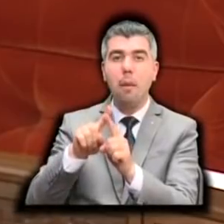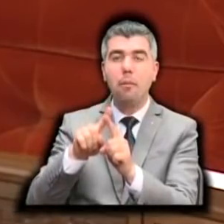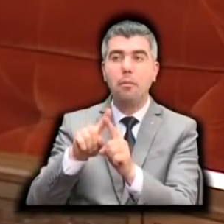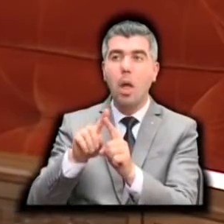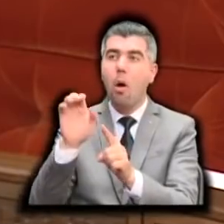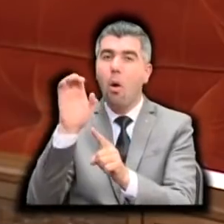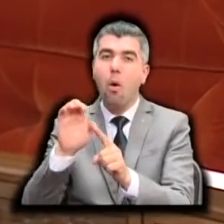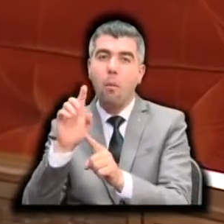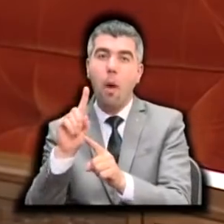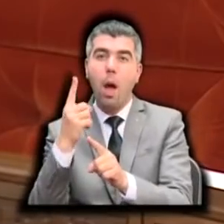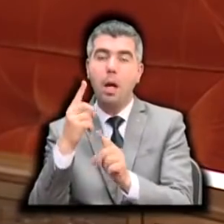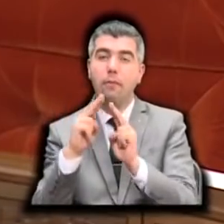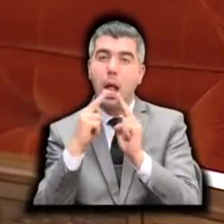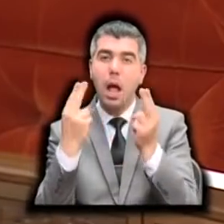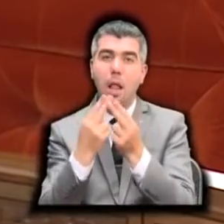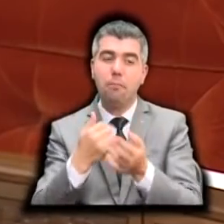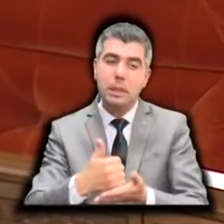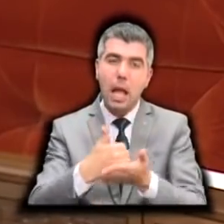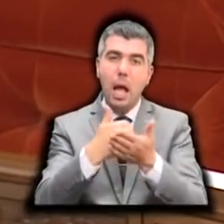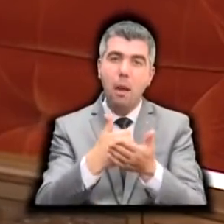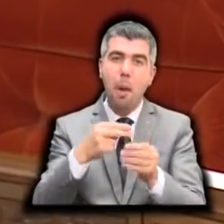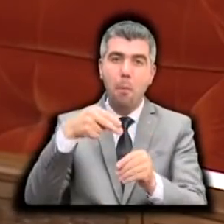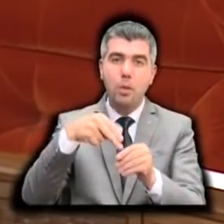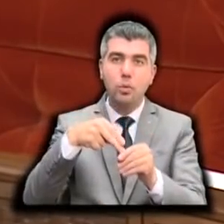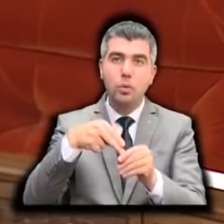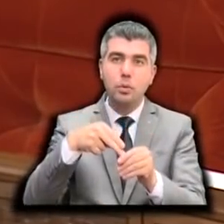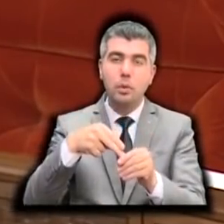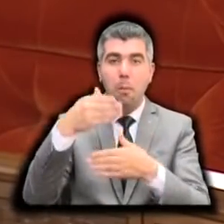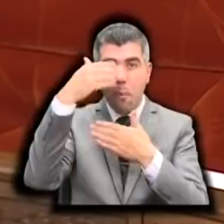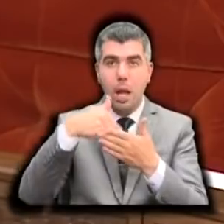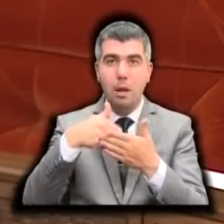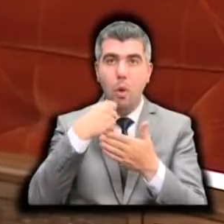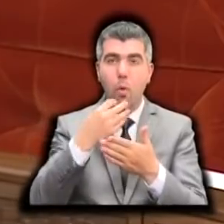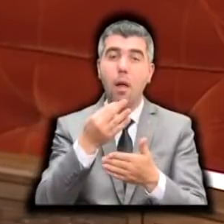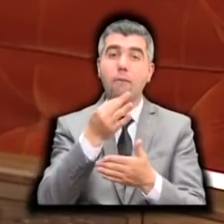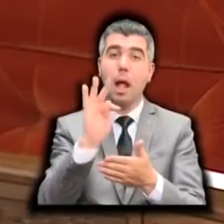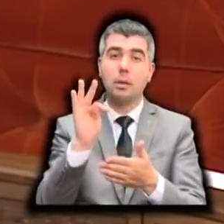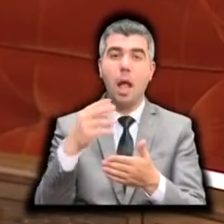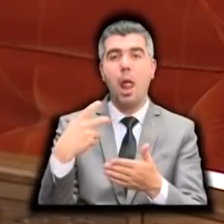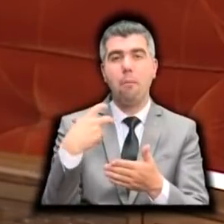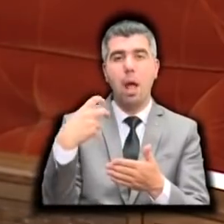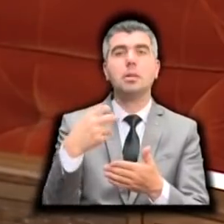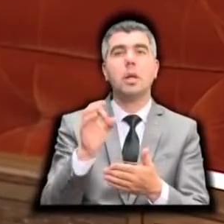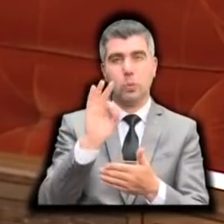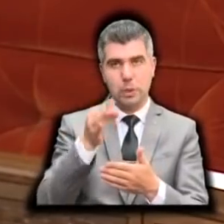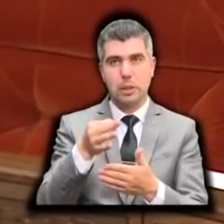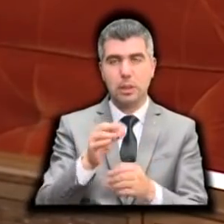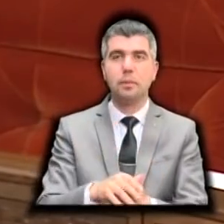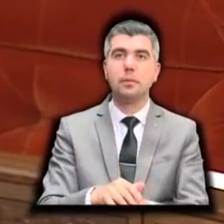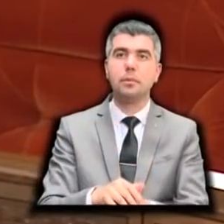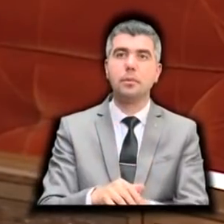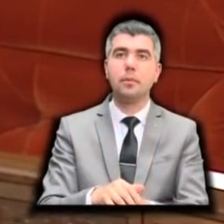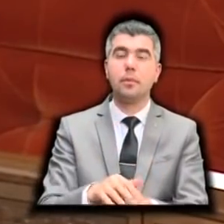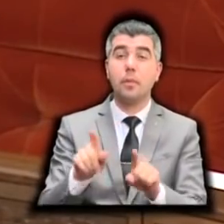وحده اللي ما فيهاش الدعم وما كتنش قل من المغرب. غتقولي فرنسا غنيه، نعم غنيه،